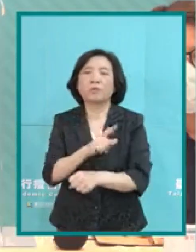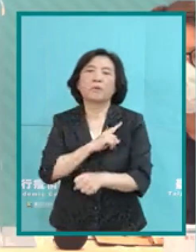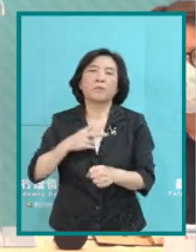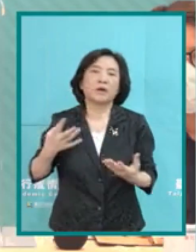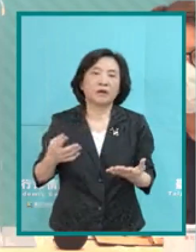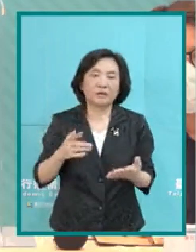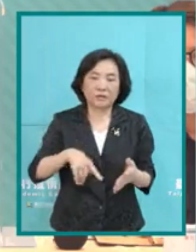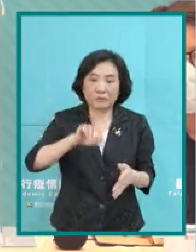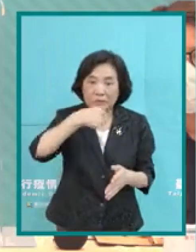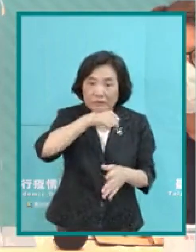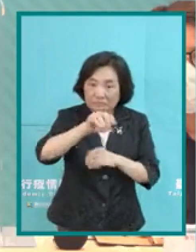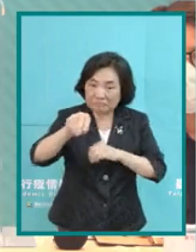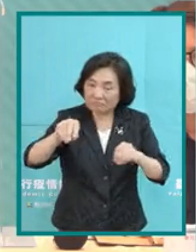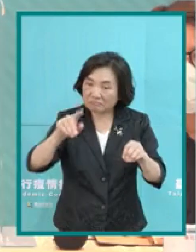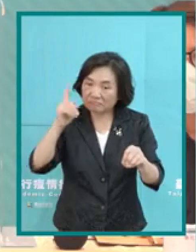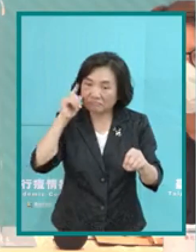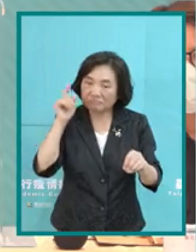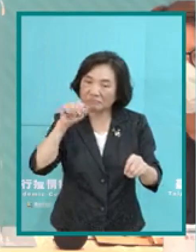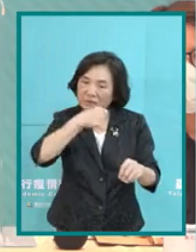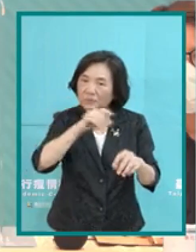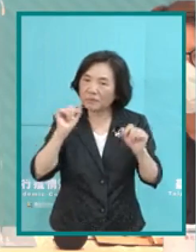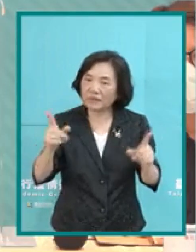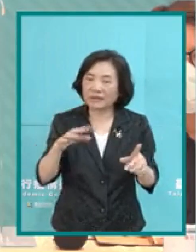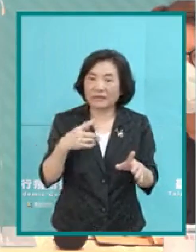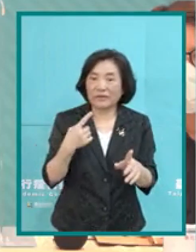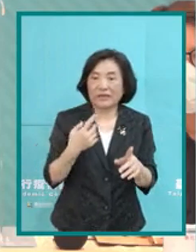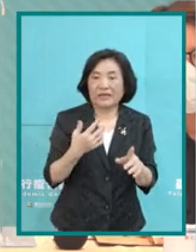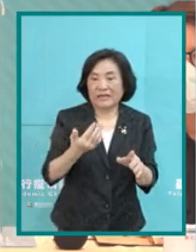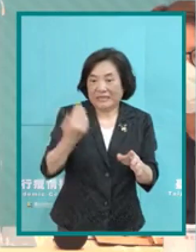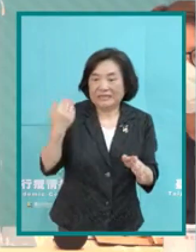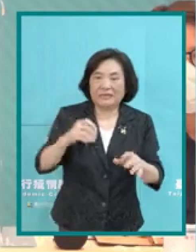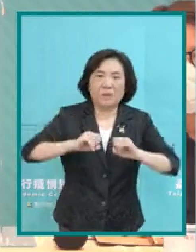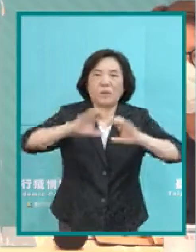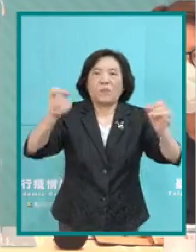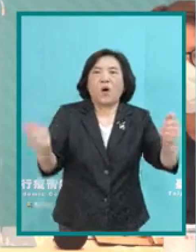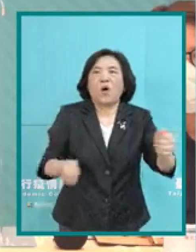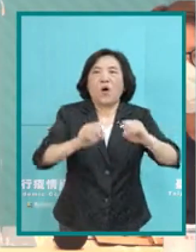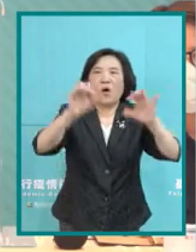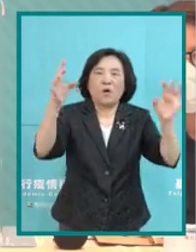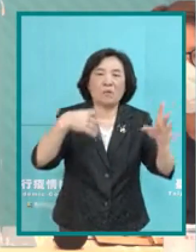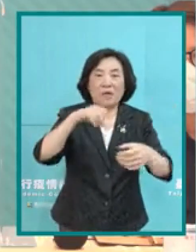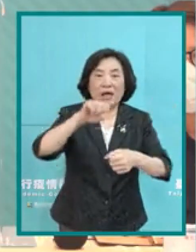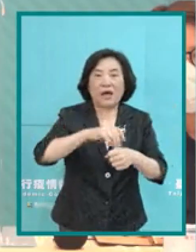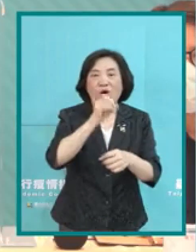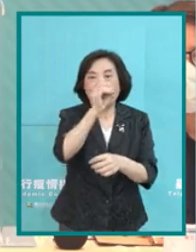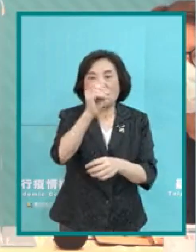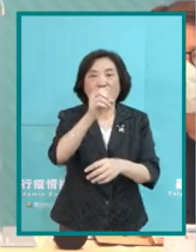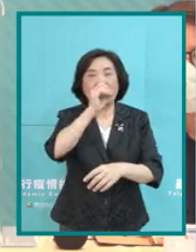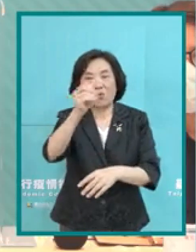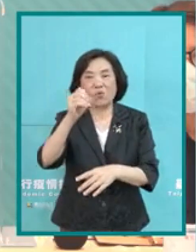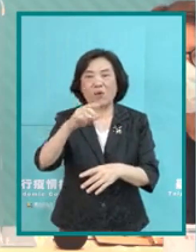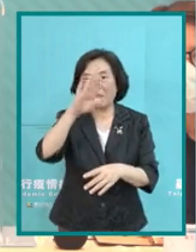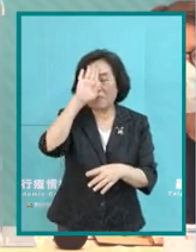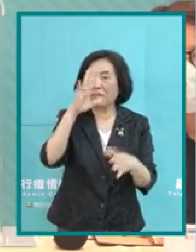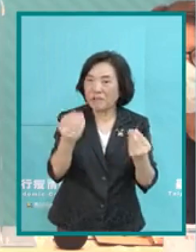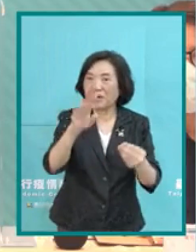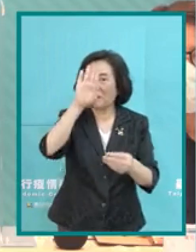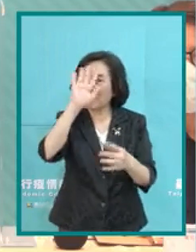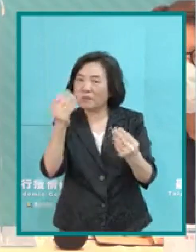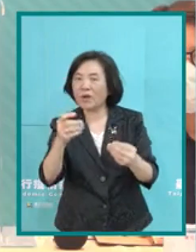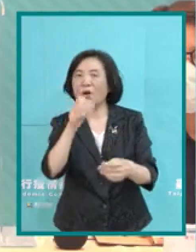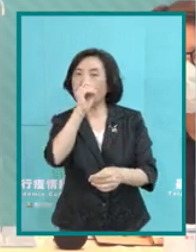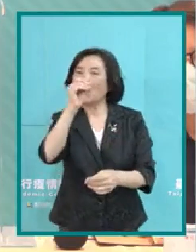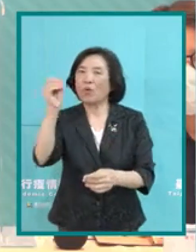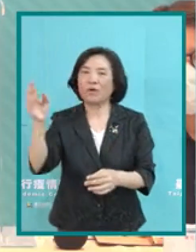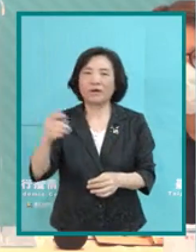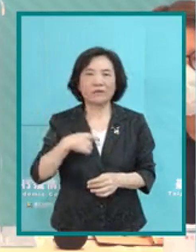种，而且我们来讲哦，一开始我们那个大内宣做太大了，每天在什么嘉陵，其实有时候比较健康的想